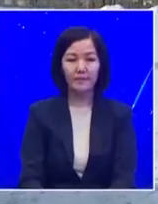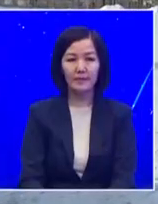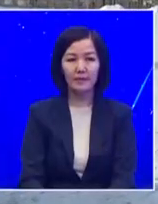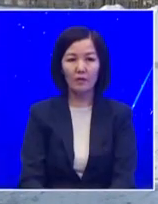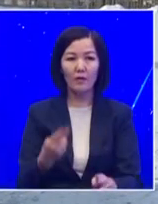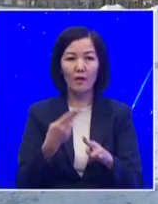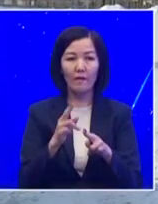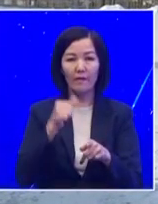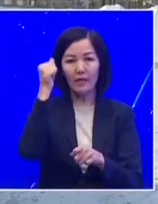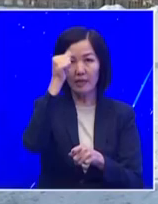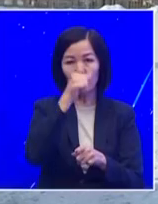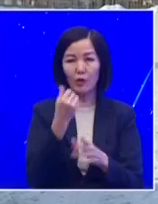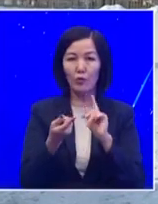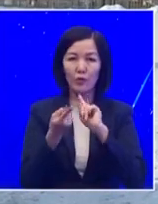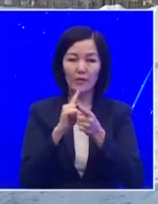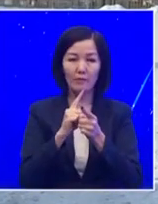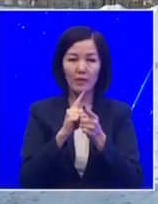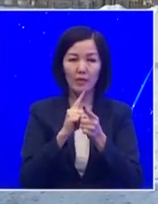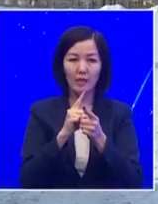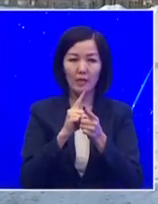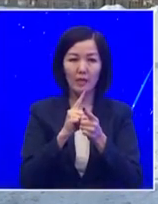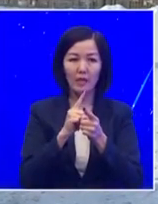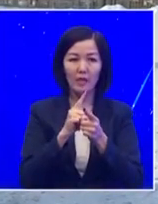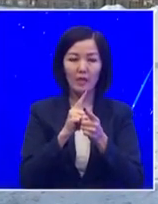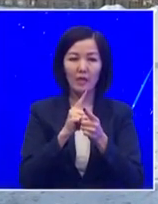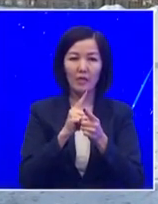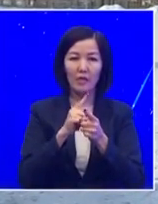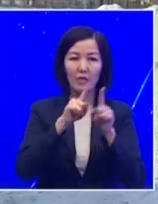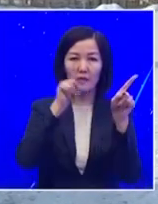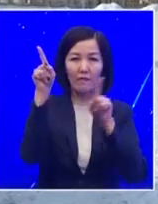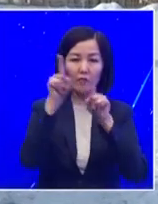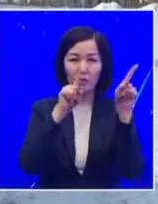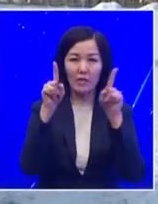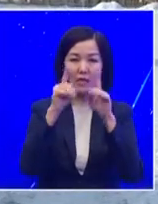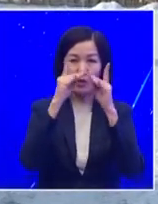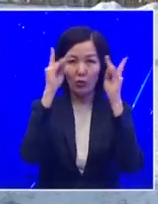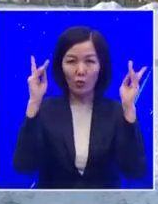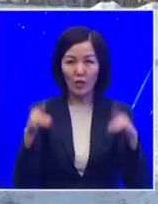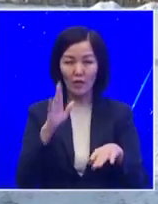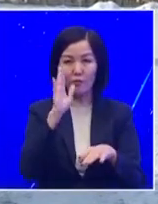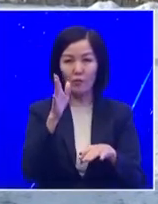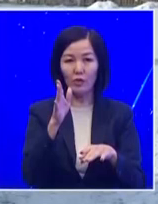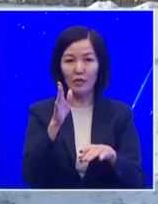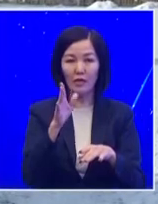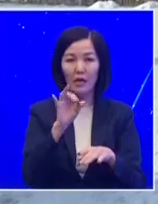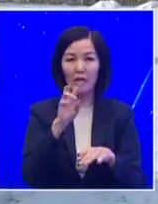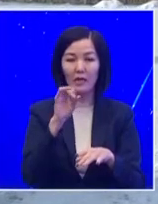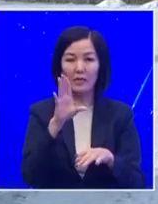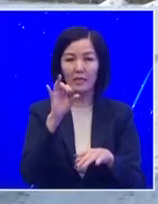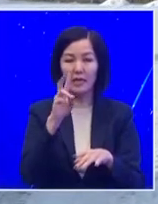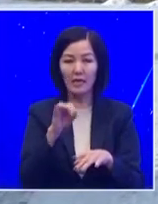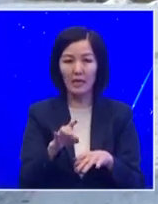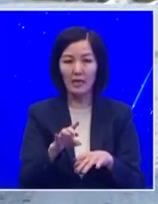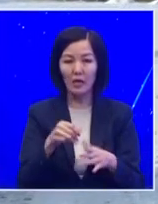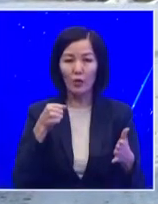В этом году новые изменения, вот звездный туннель будет, также есть новые мафы осветительные, вот по Ахансара, от Ахансара